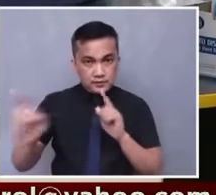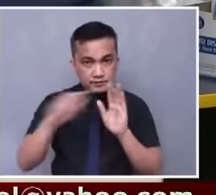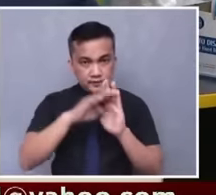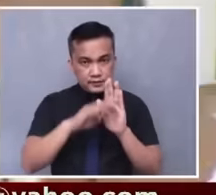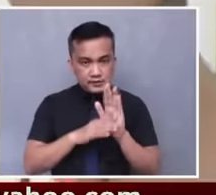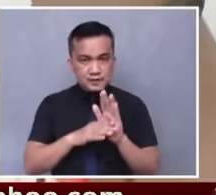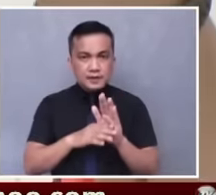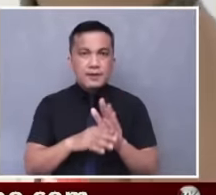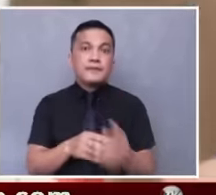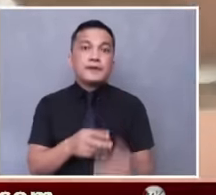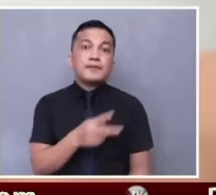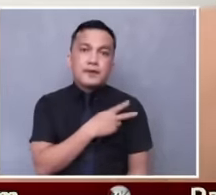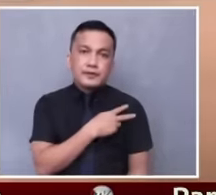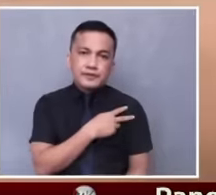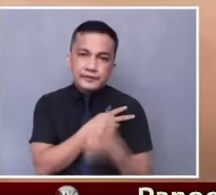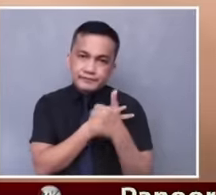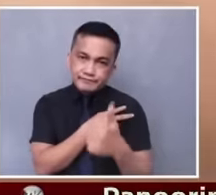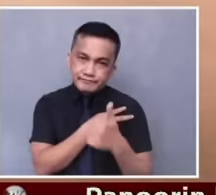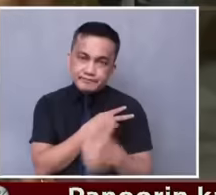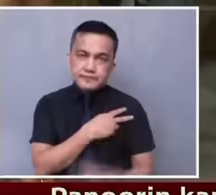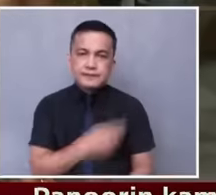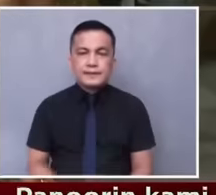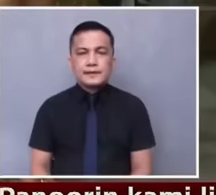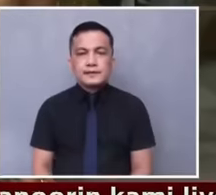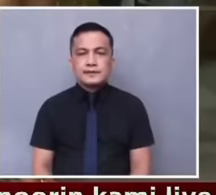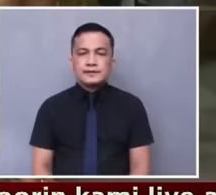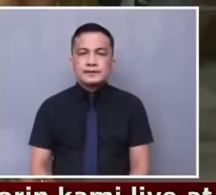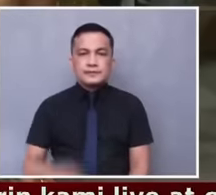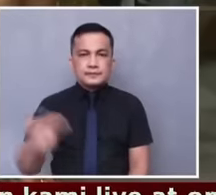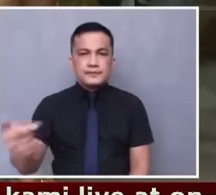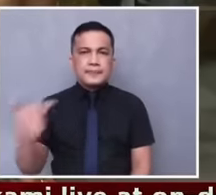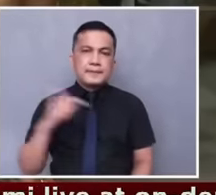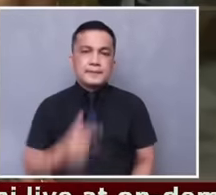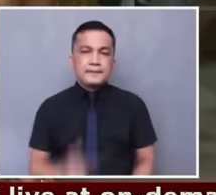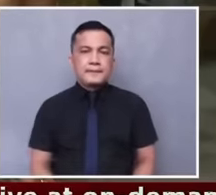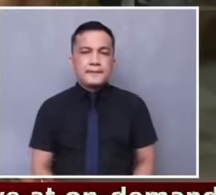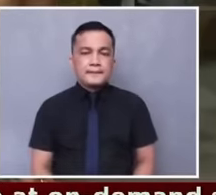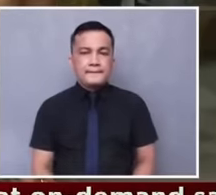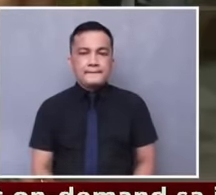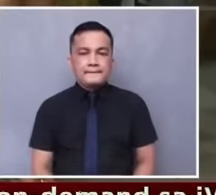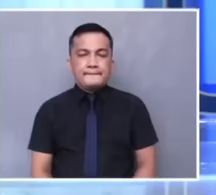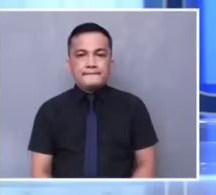magpabakuna. Bianca Dava, ABS-CBN News.